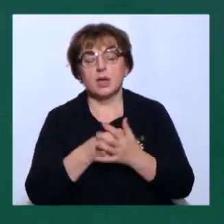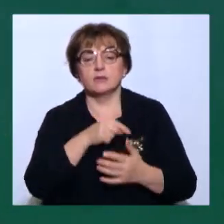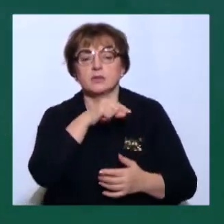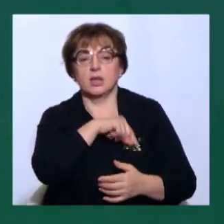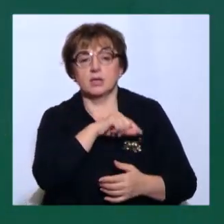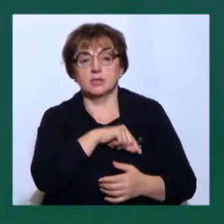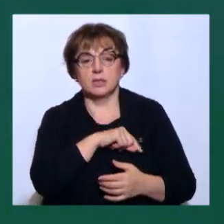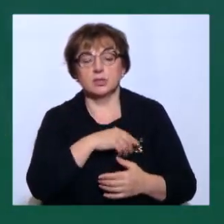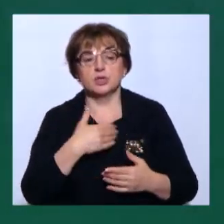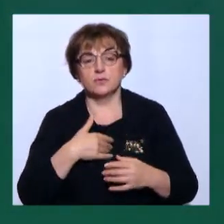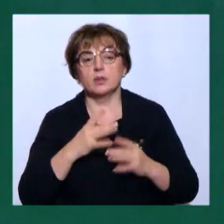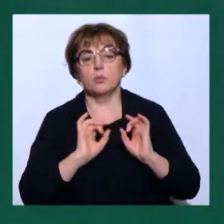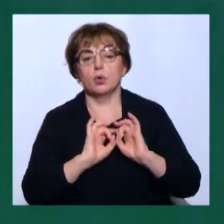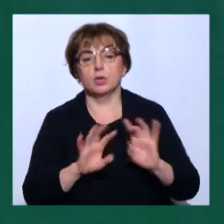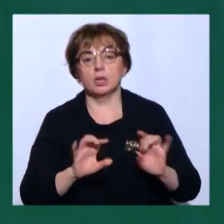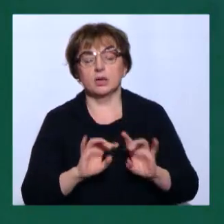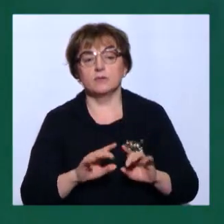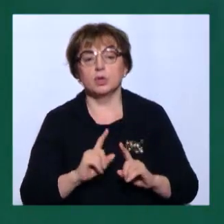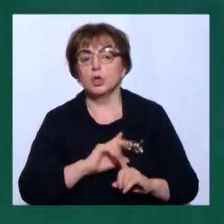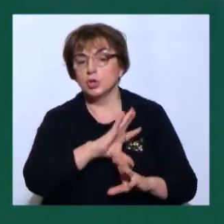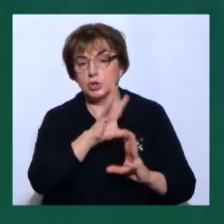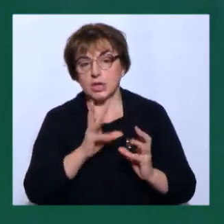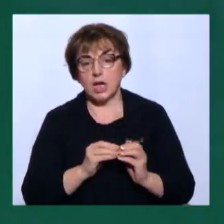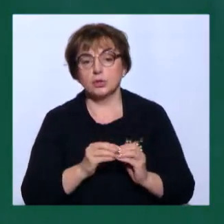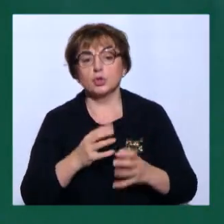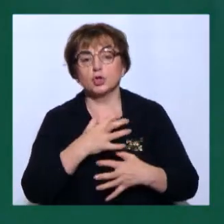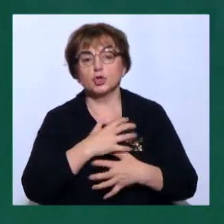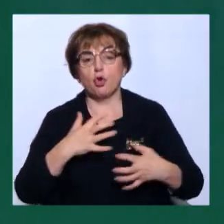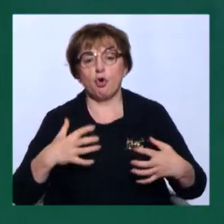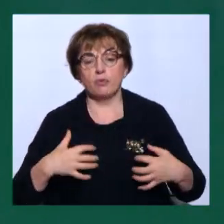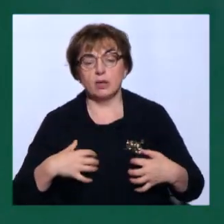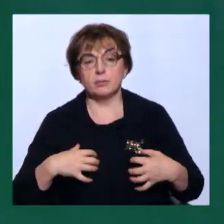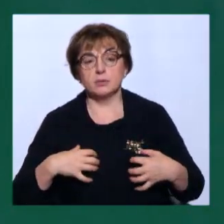თავისებურებებს. ჩვენ განვიხილეთ ზოგადად ცხოველების